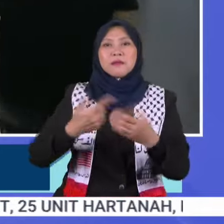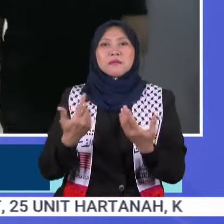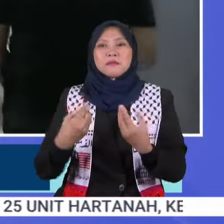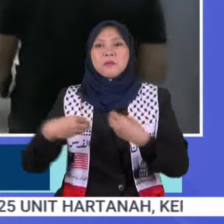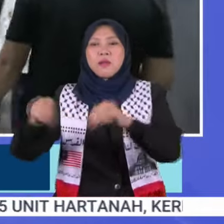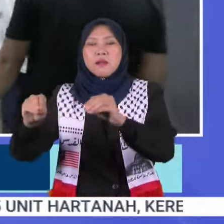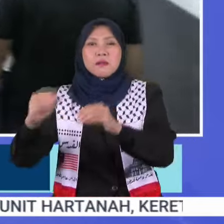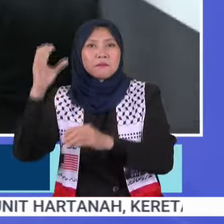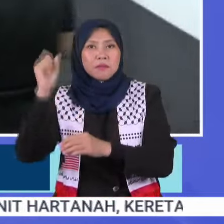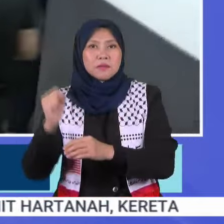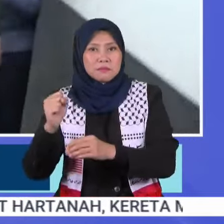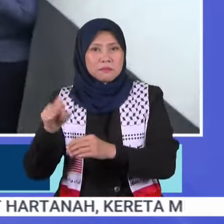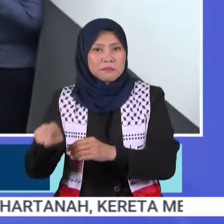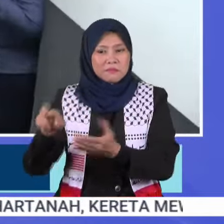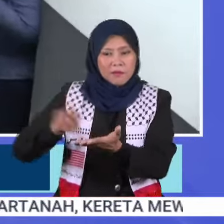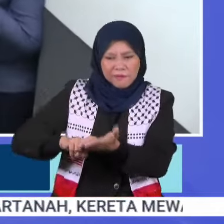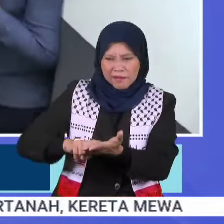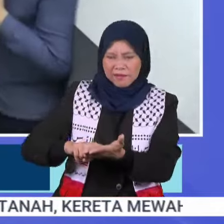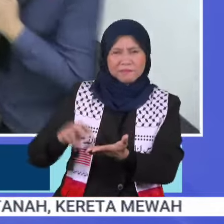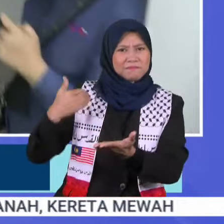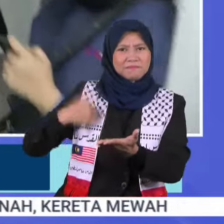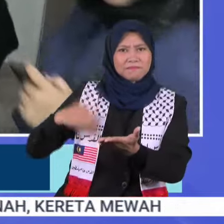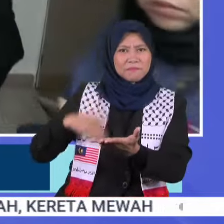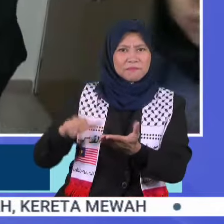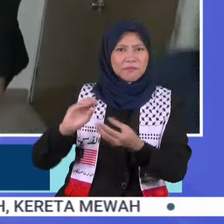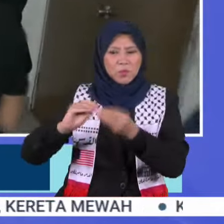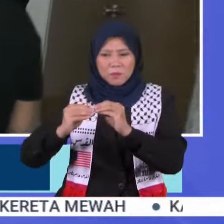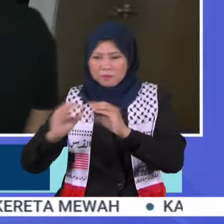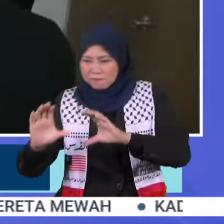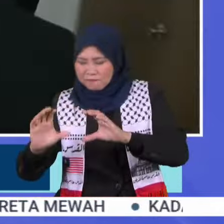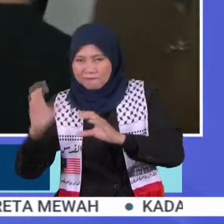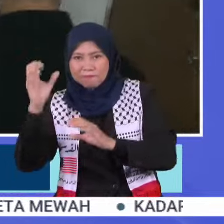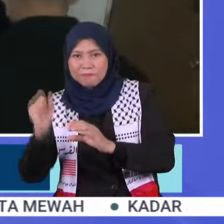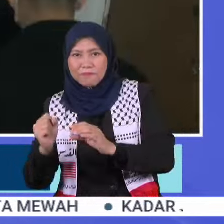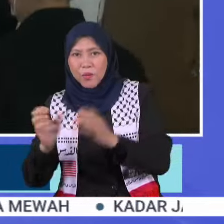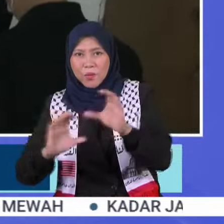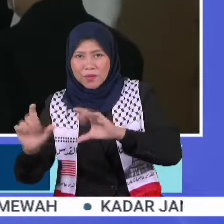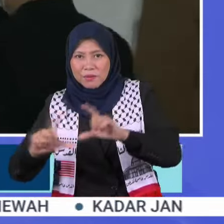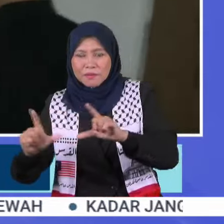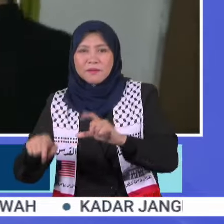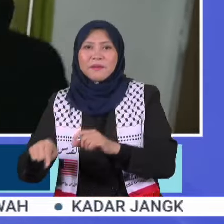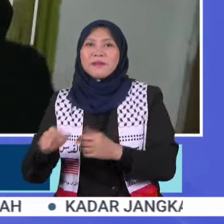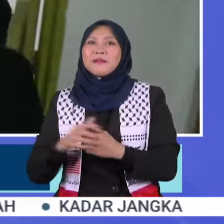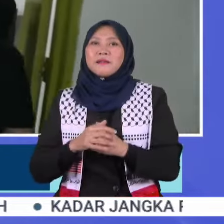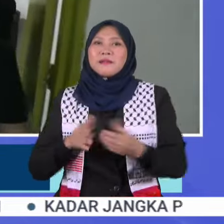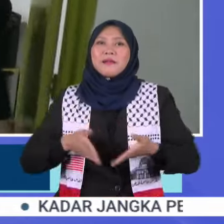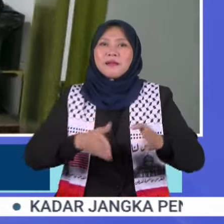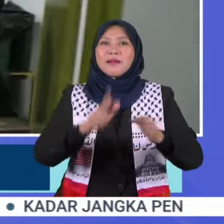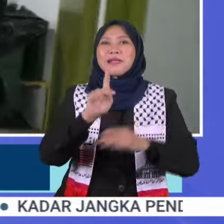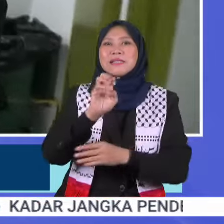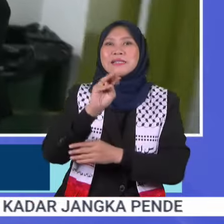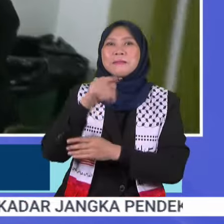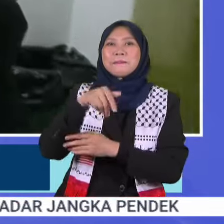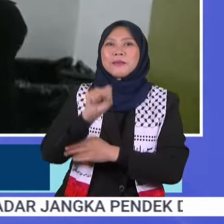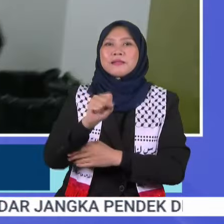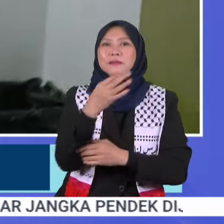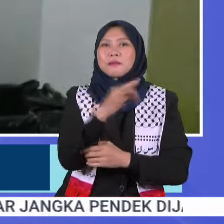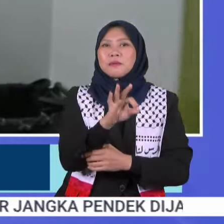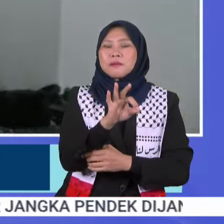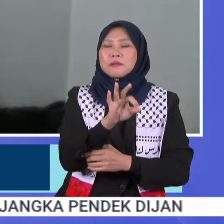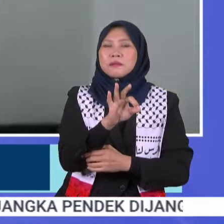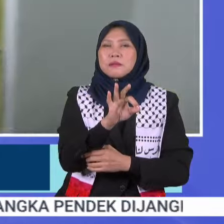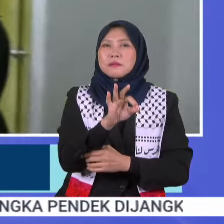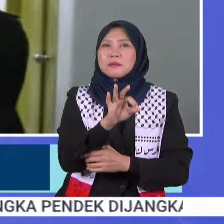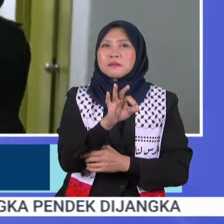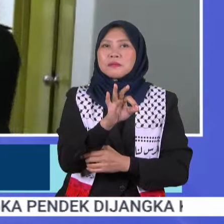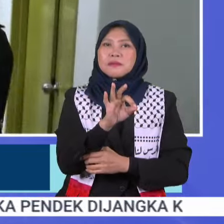yang pendaftaran asing. Kedua-dua kesalahan dilakukan di stesen minyak di Jalan Kempas Baru Tebrau pada 19 dan 30 Mei